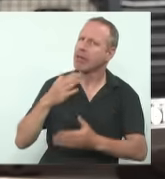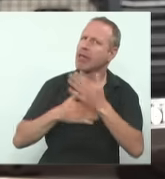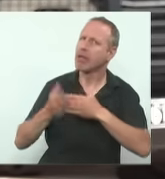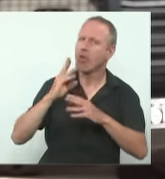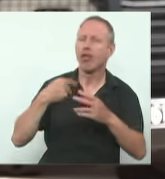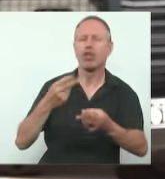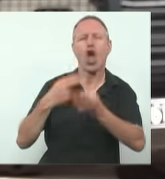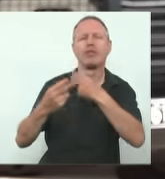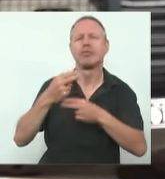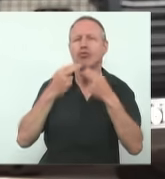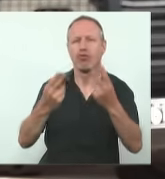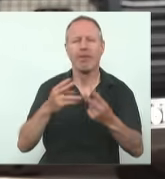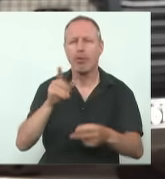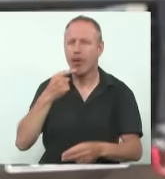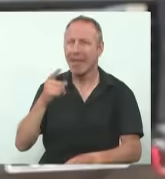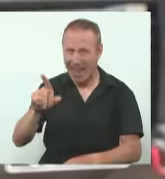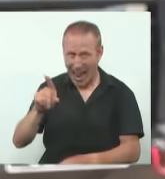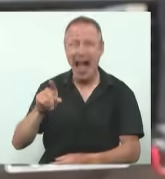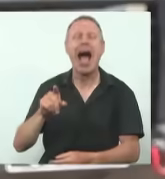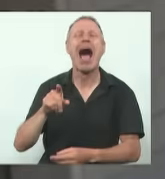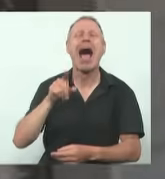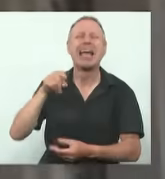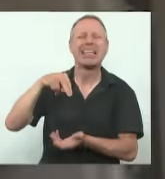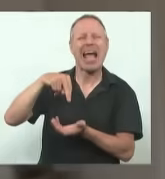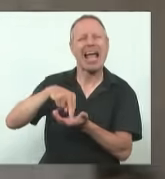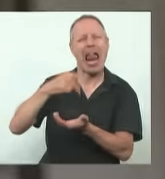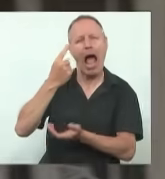עכשיו זה על רגל אחת, מה שהיהדות אומרת על זוגיות. אז נתתי לזה צ'אנס.